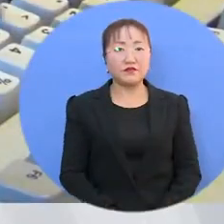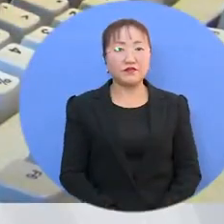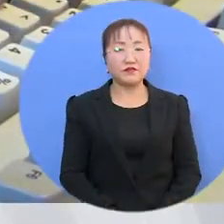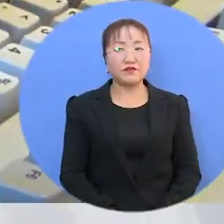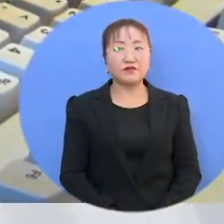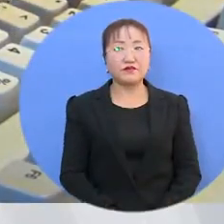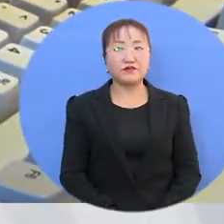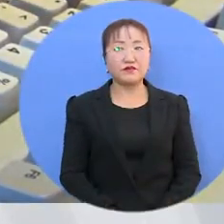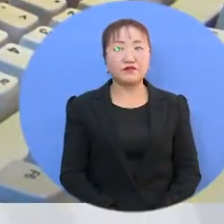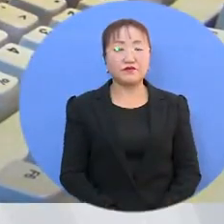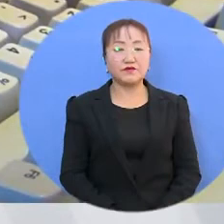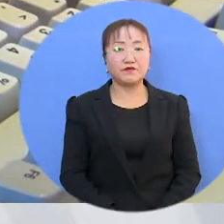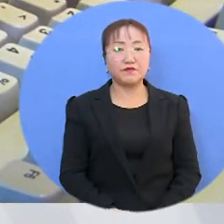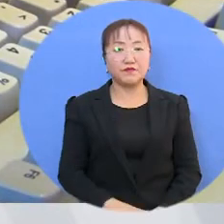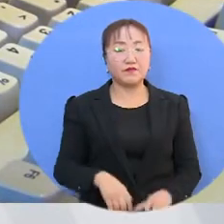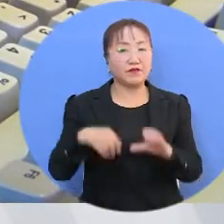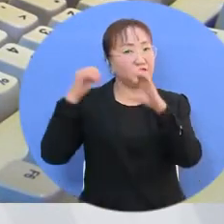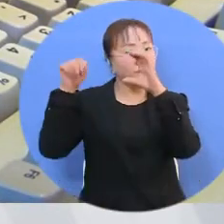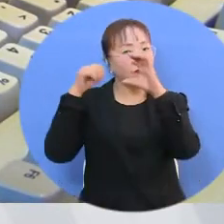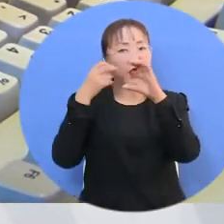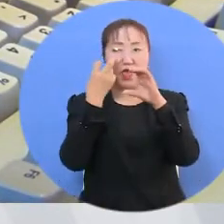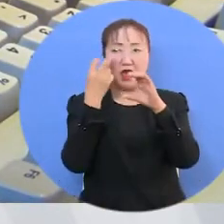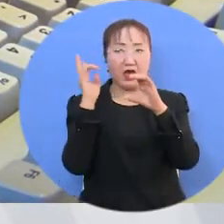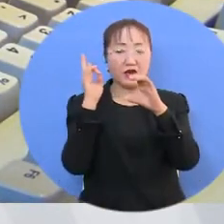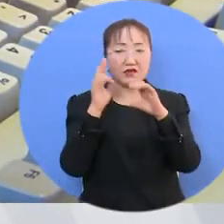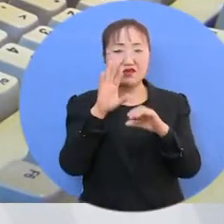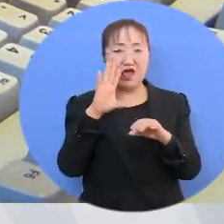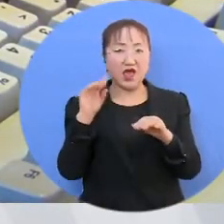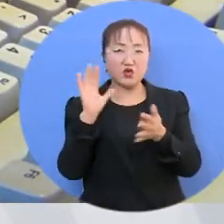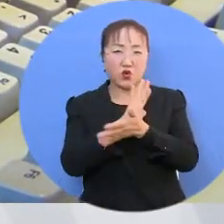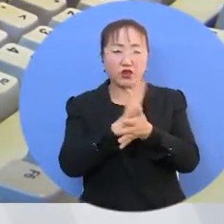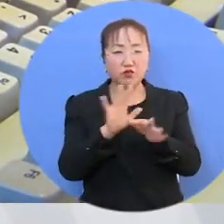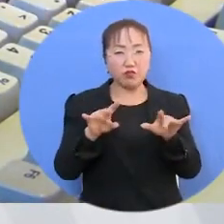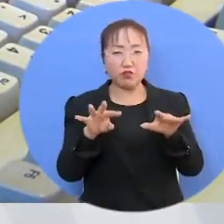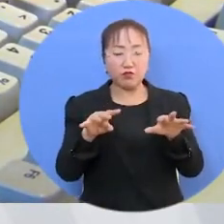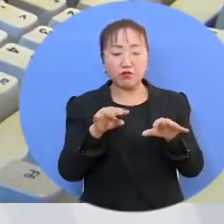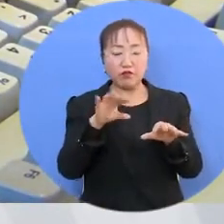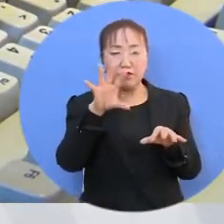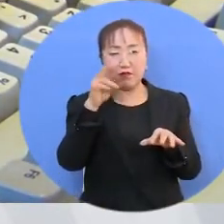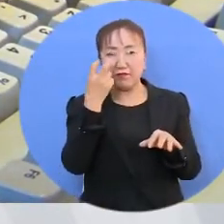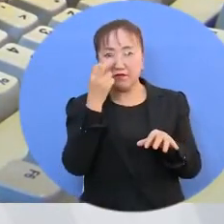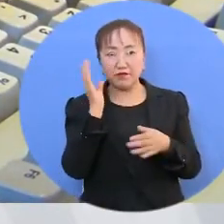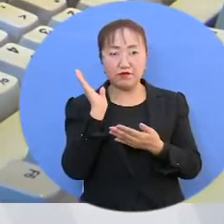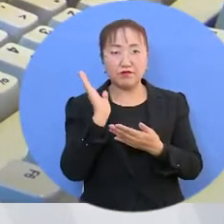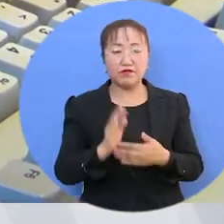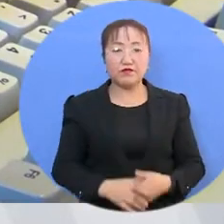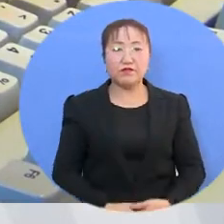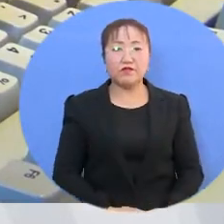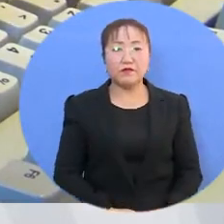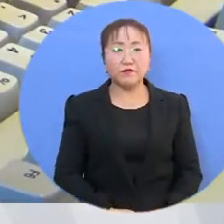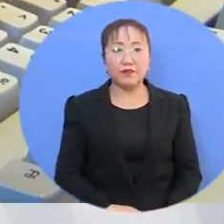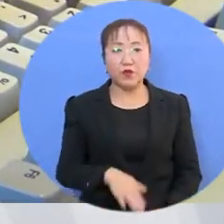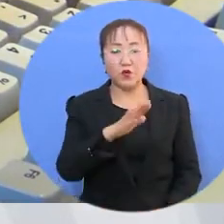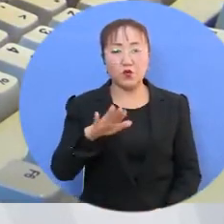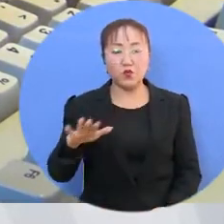За бүгдээрээ энэхүү бичлэгийг хараад хэрхэн хурдан бичих чадвартай болсон байгааг харцгаая. Бүгдээрээ хүүхэд болон ийм сайхан хурдан